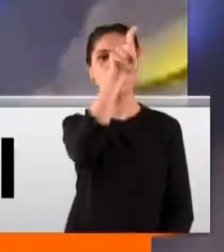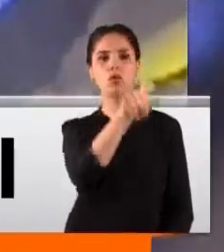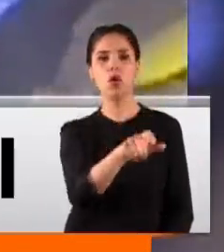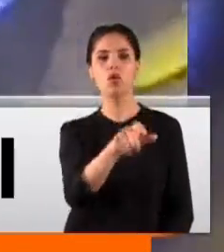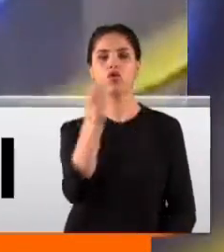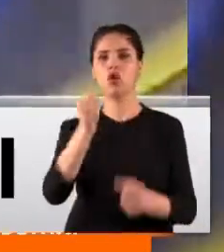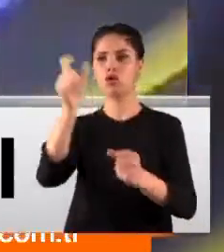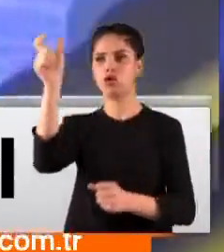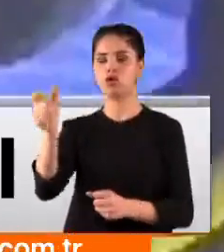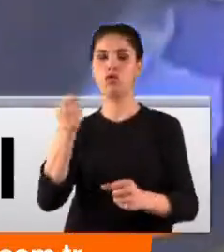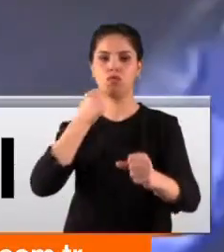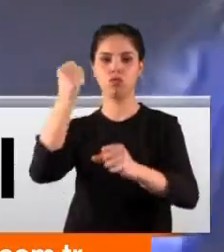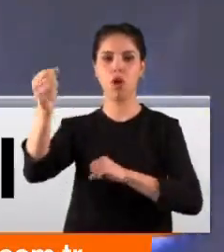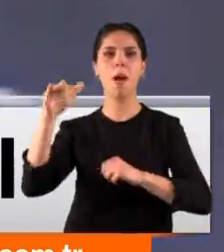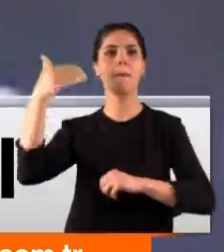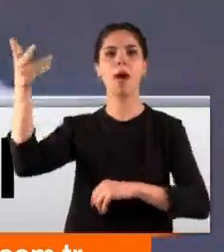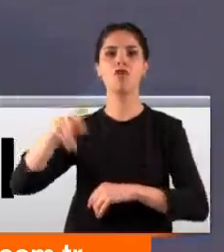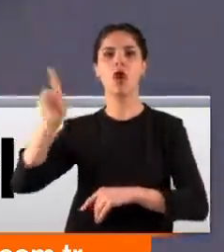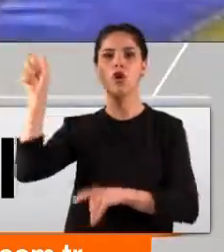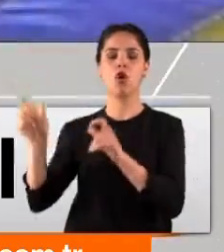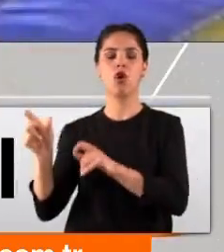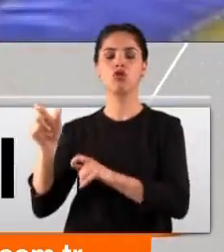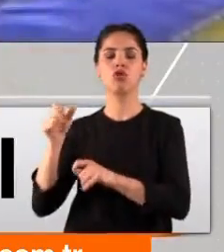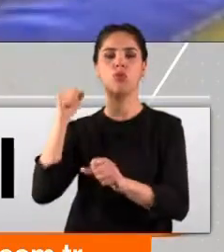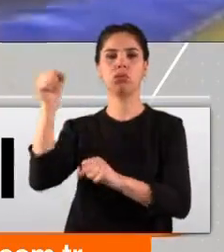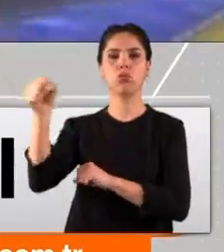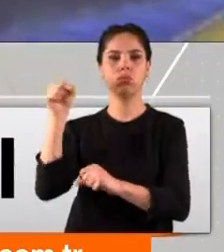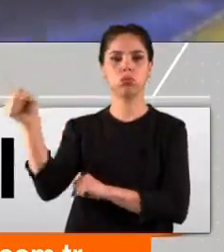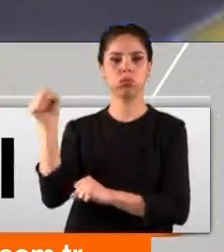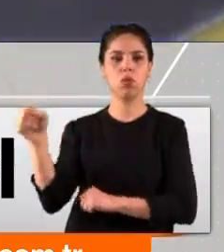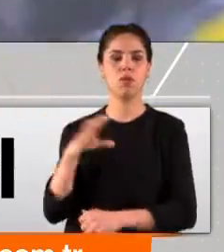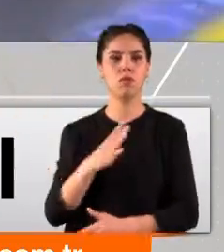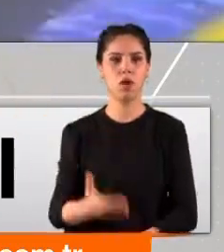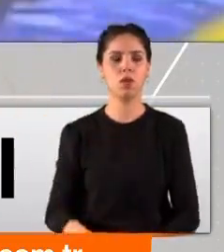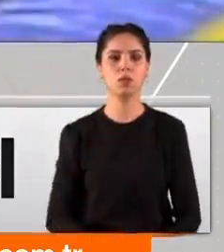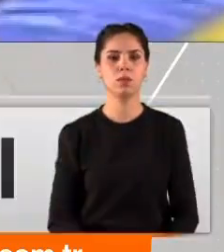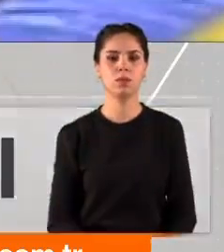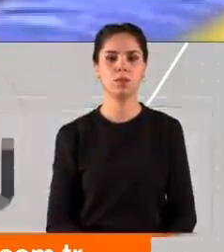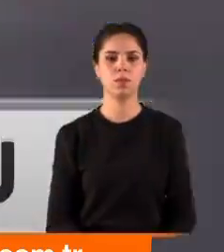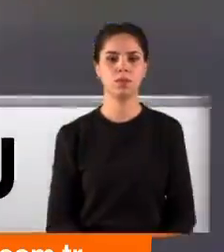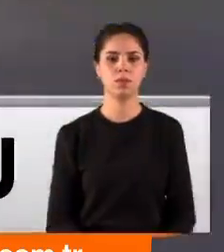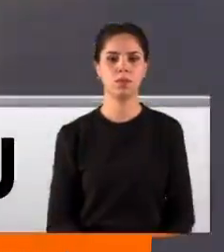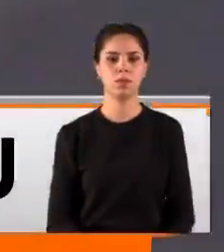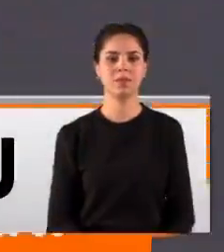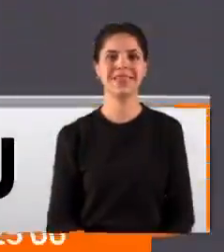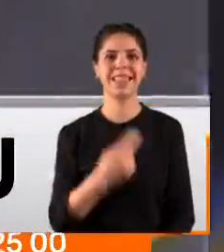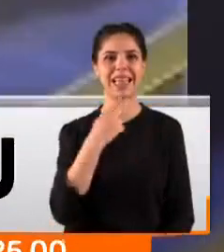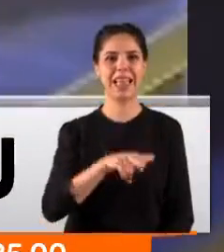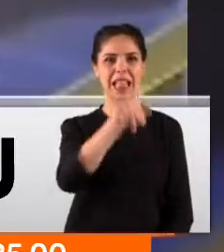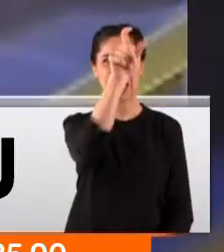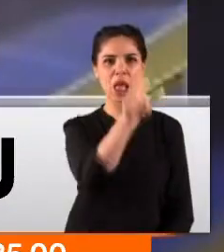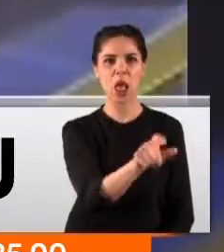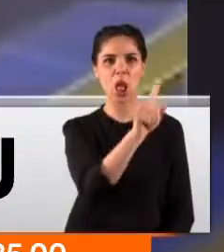bu kez tepki gösteren yolculara yöneldi. Yolcu yap, çantayla vurdu, yumrukla vurdu, tırnakladı. Kadın yolcunun